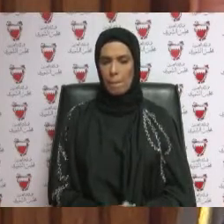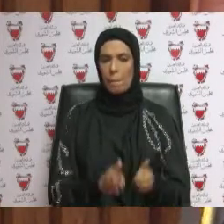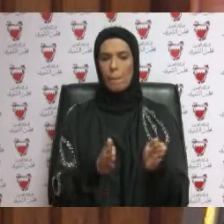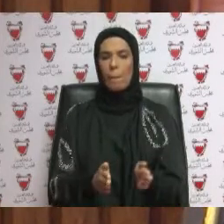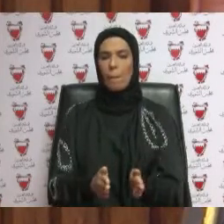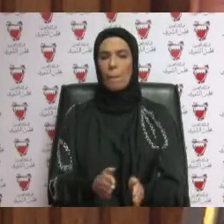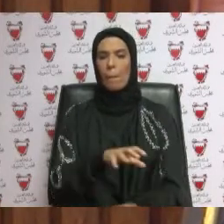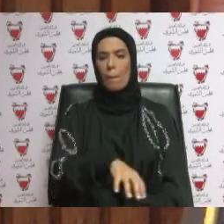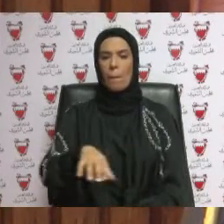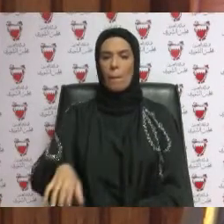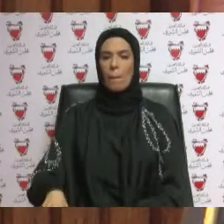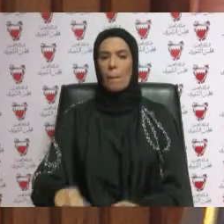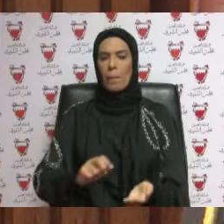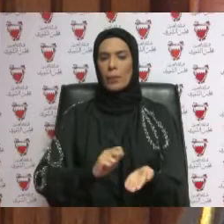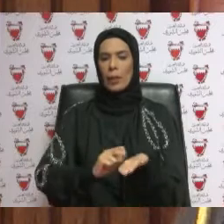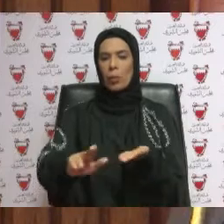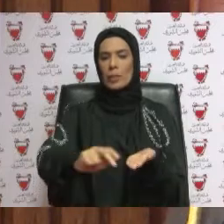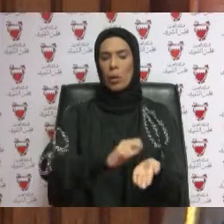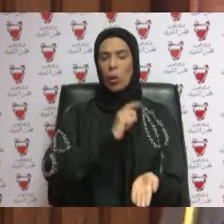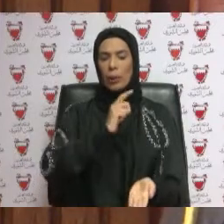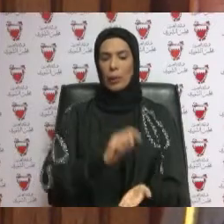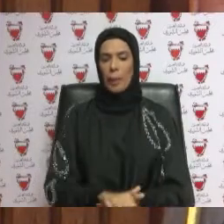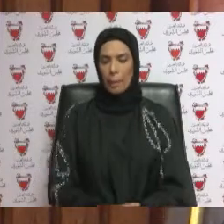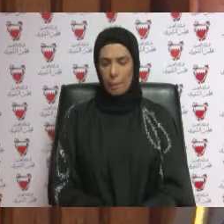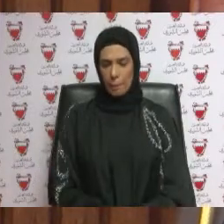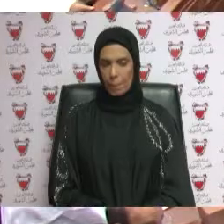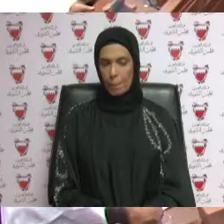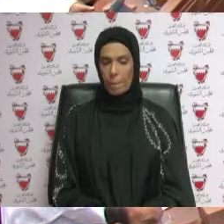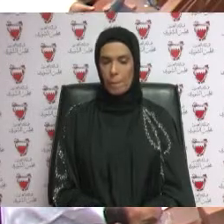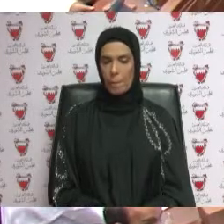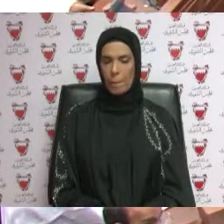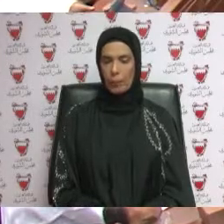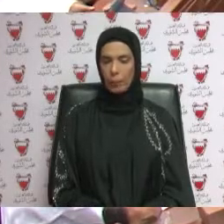ننتقل إلى بند الرسائل الواردة. الأخ الأمين العام تفضل.